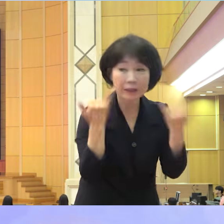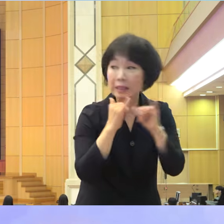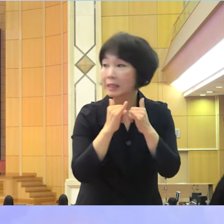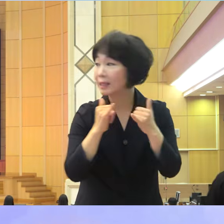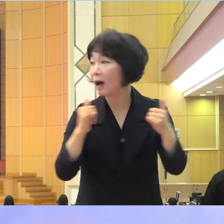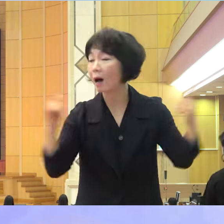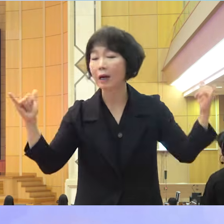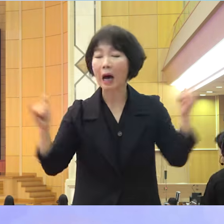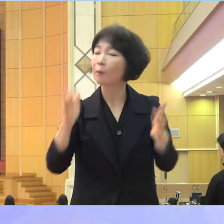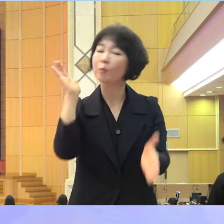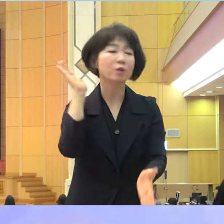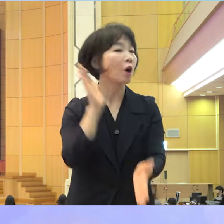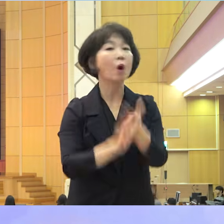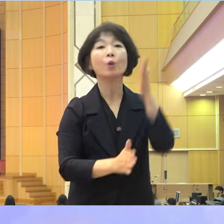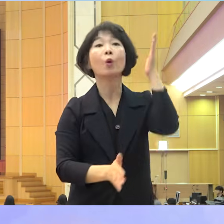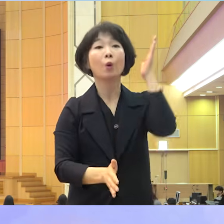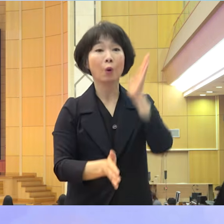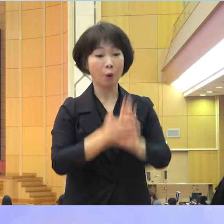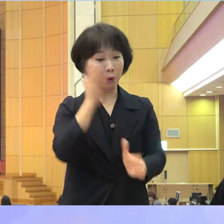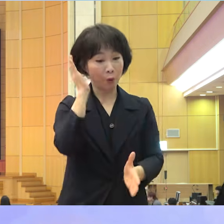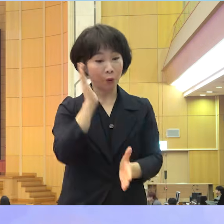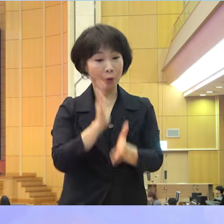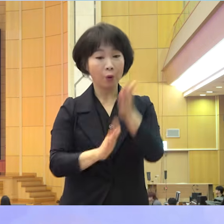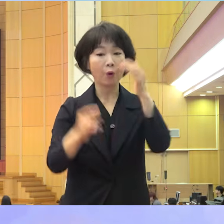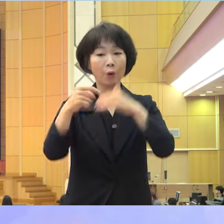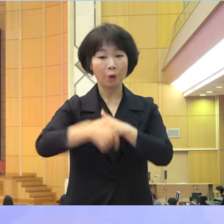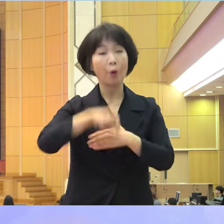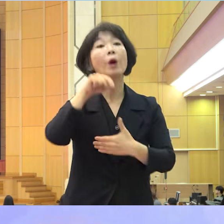나는 사랑 없어요